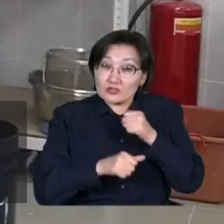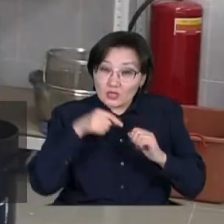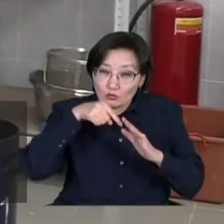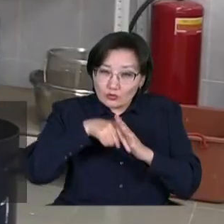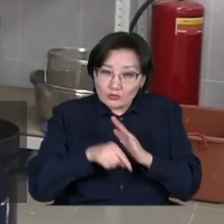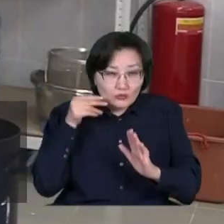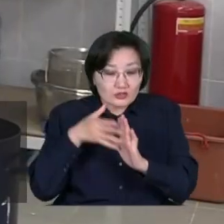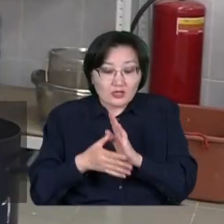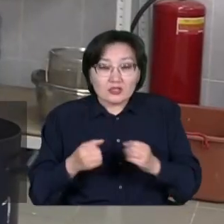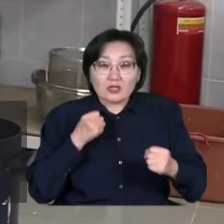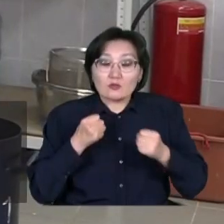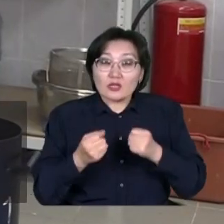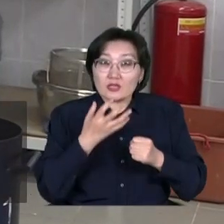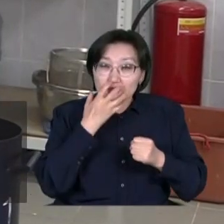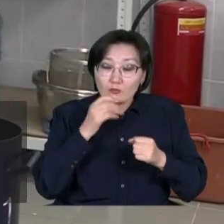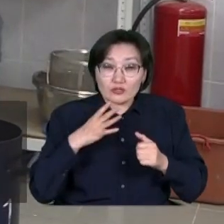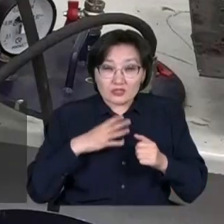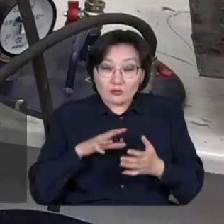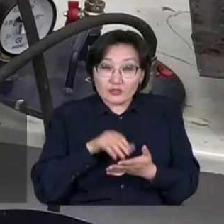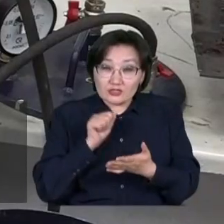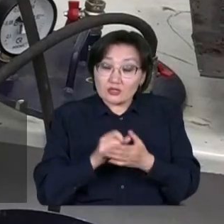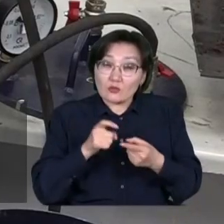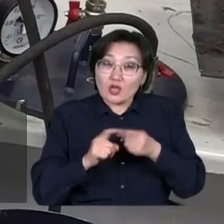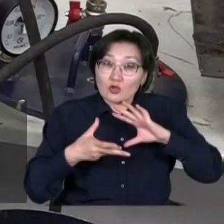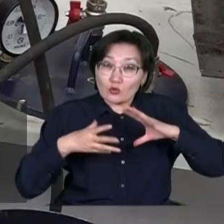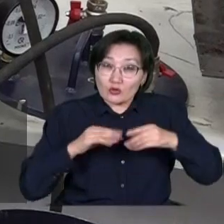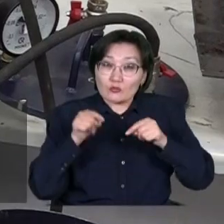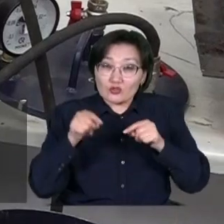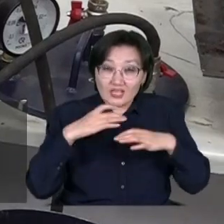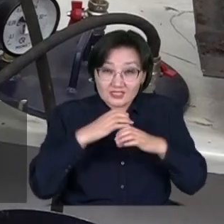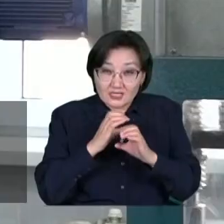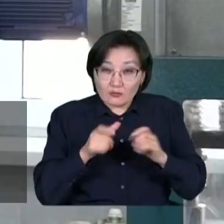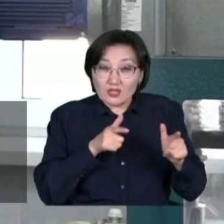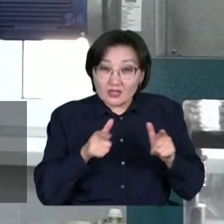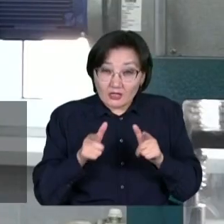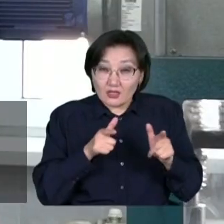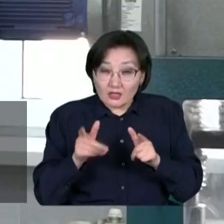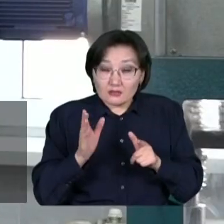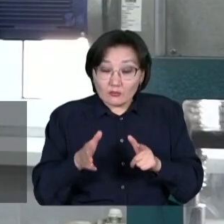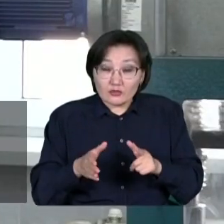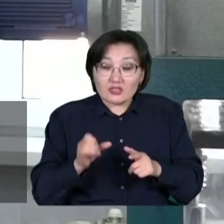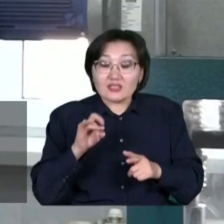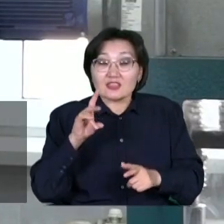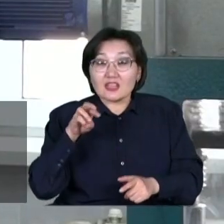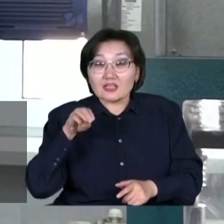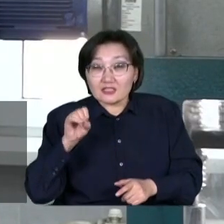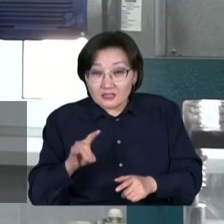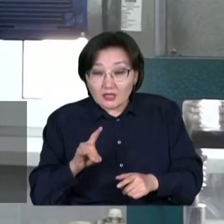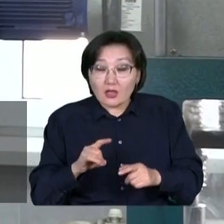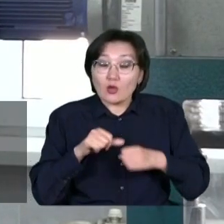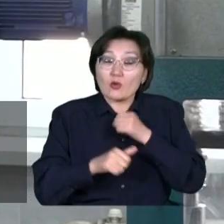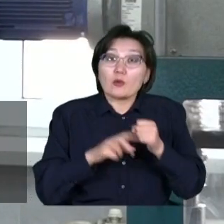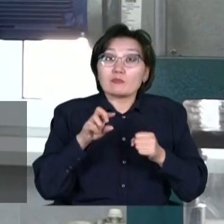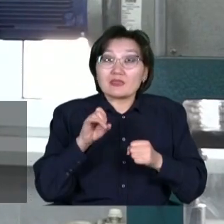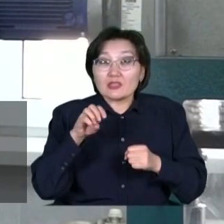құрамы, ыстық пен суыққа төзімділігі жалпы жарамдылығы жайында қорытынды дәл осы зертханадан шығады. Инерттік материалдар болсын, бетон болсын, асфальт